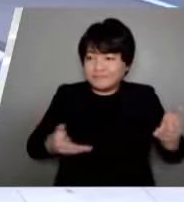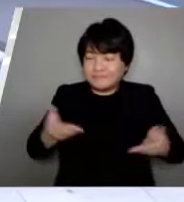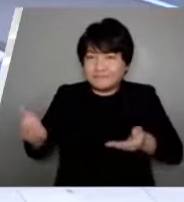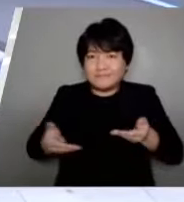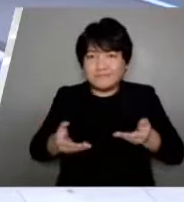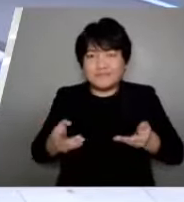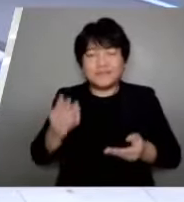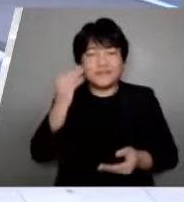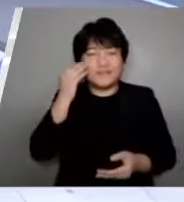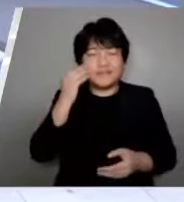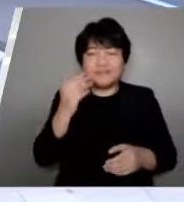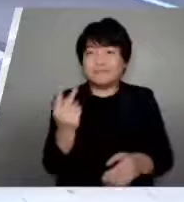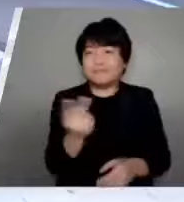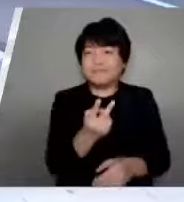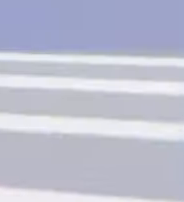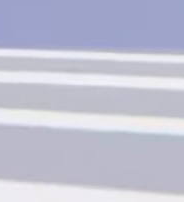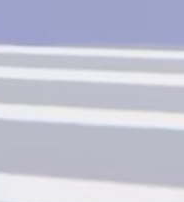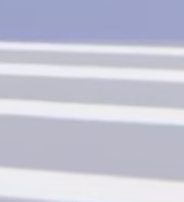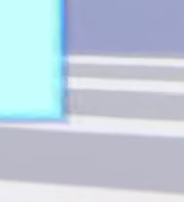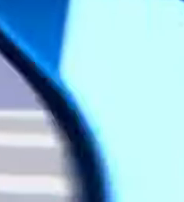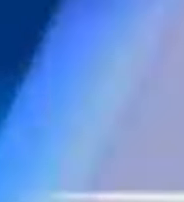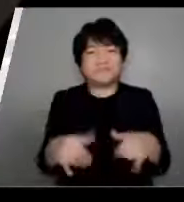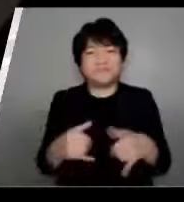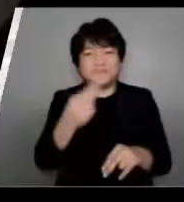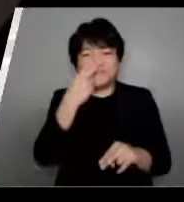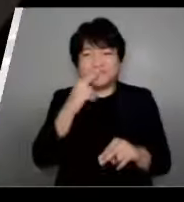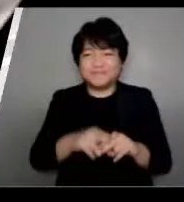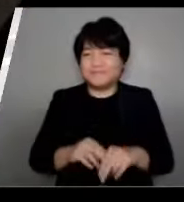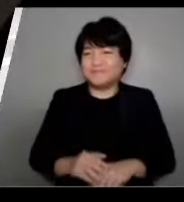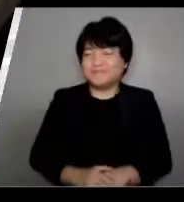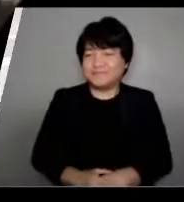ang kulitan. Ating saksihan.